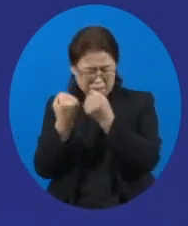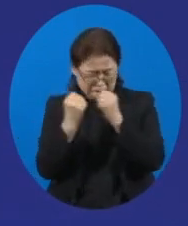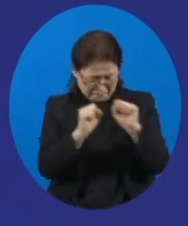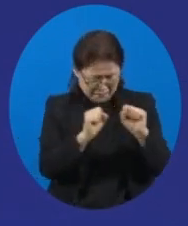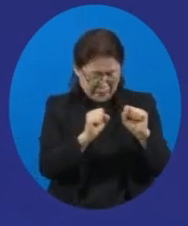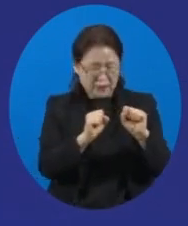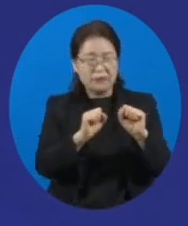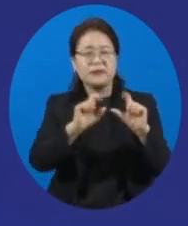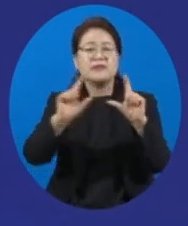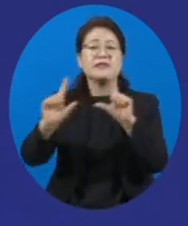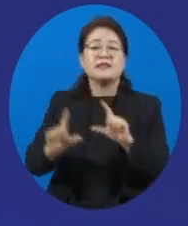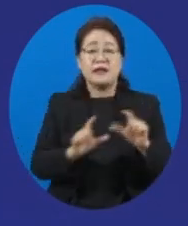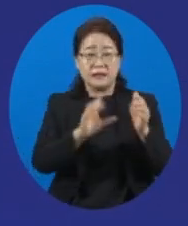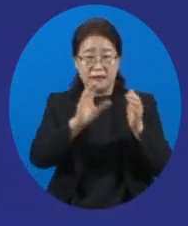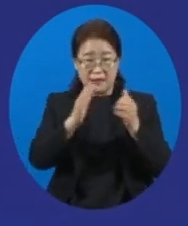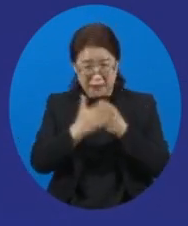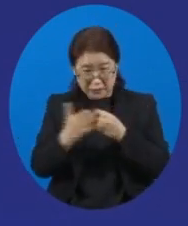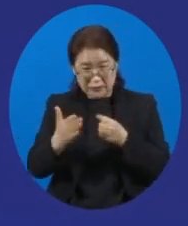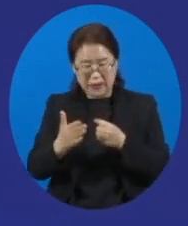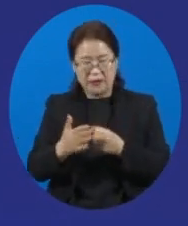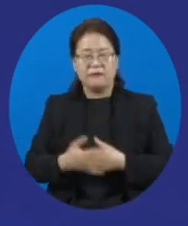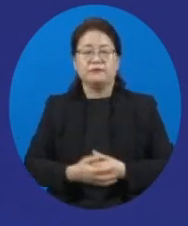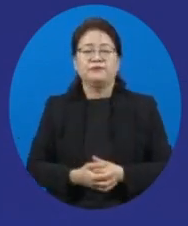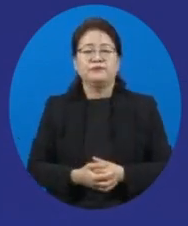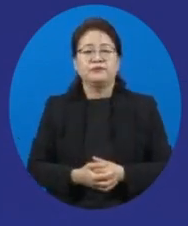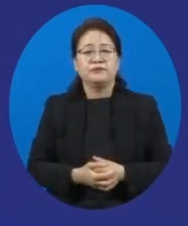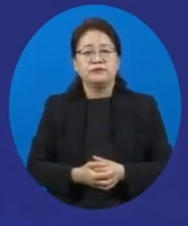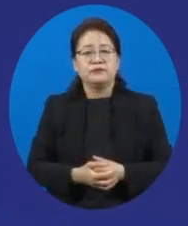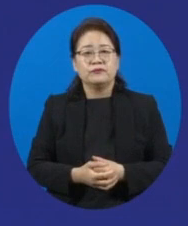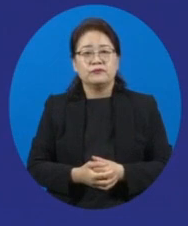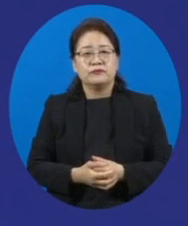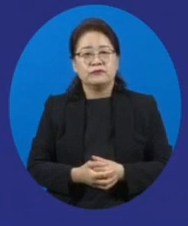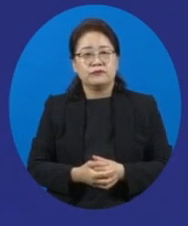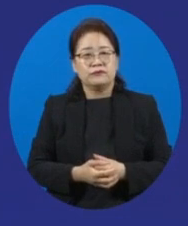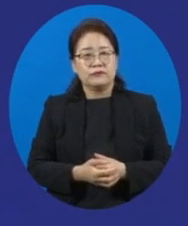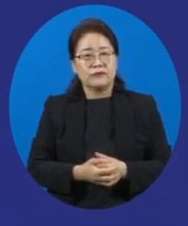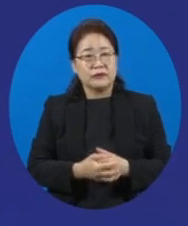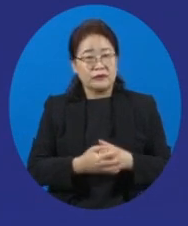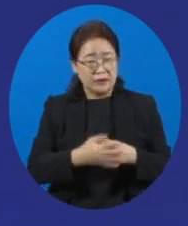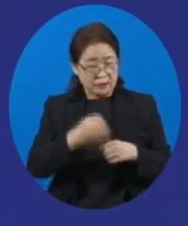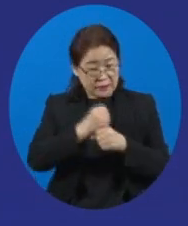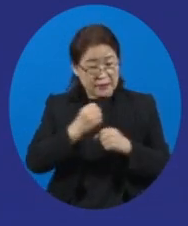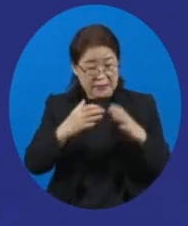때문입니다. 그렇습니다, 여러분. 피조물인 우리 인간은요,